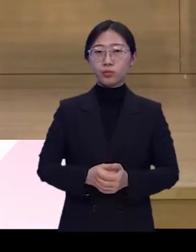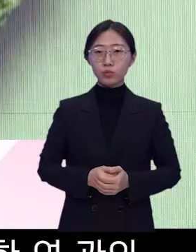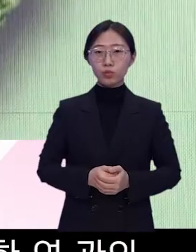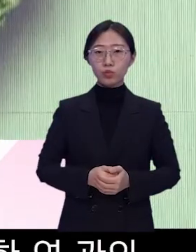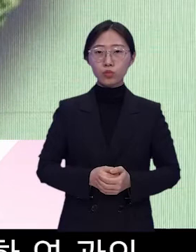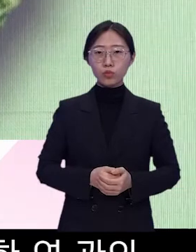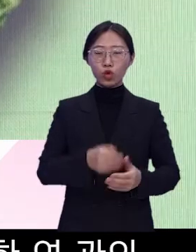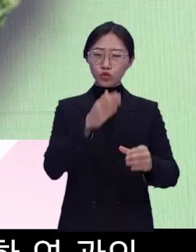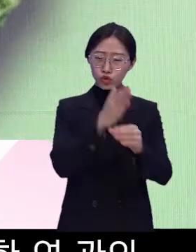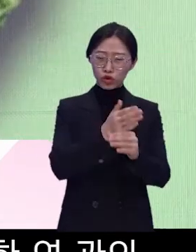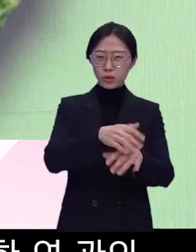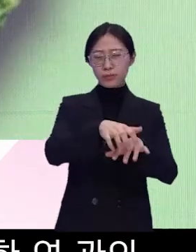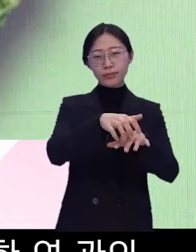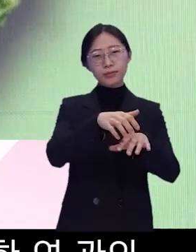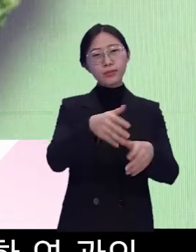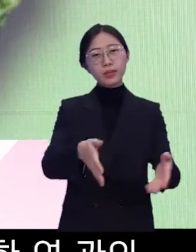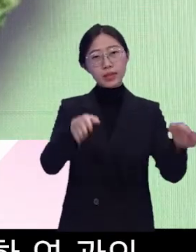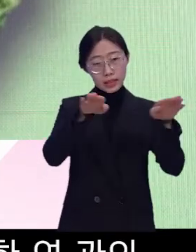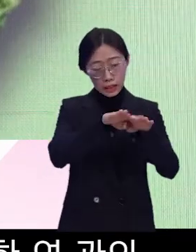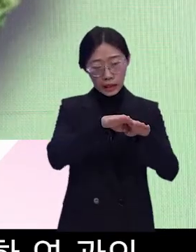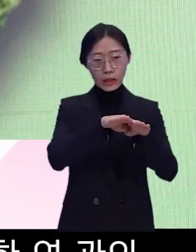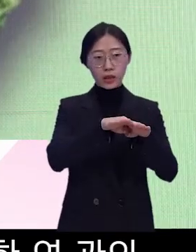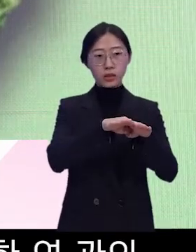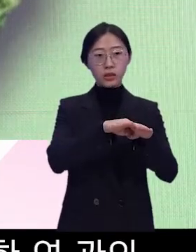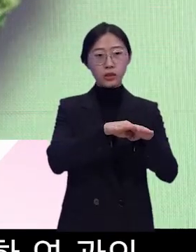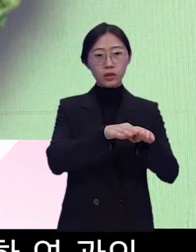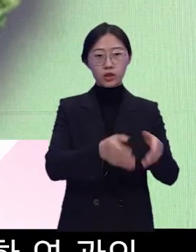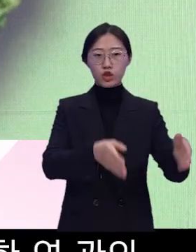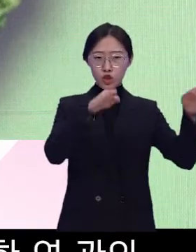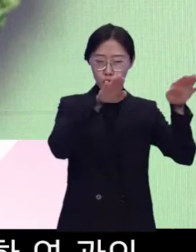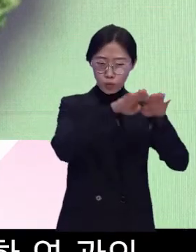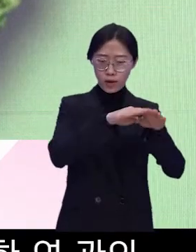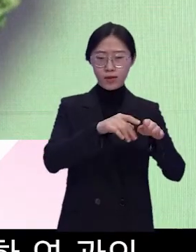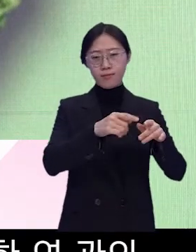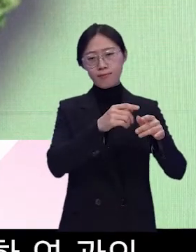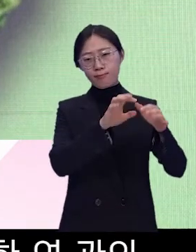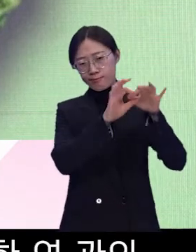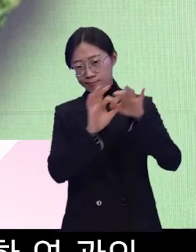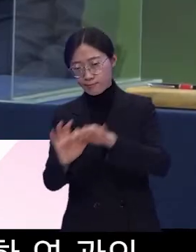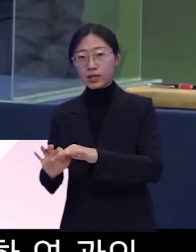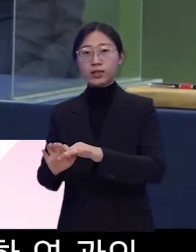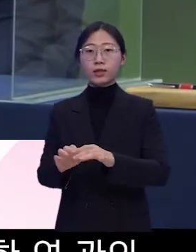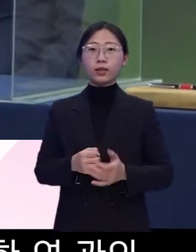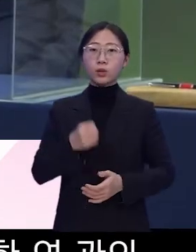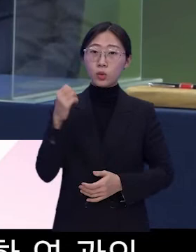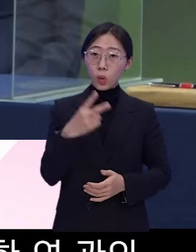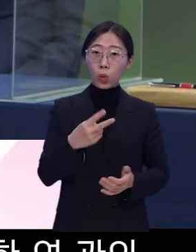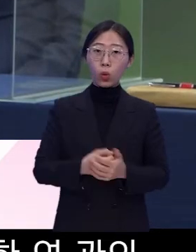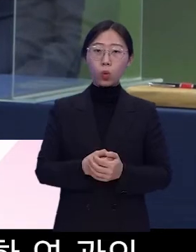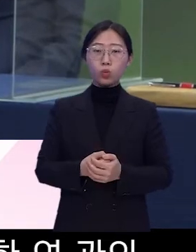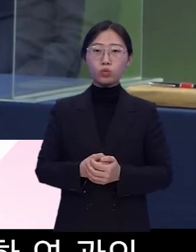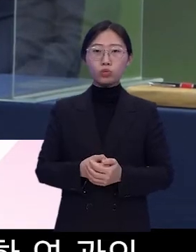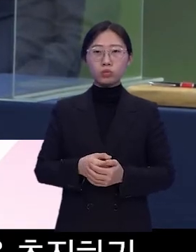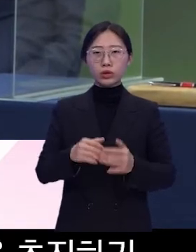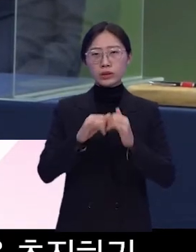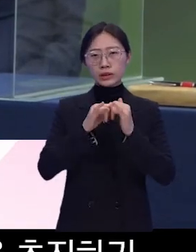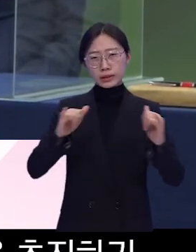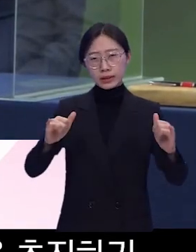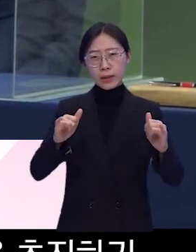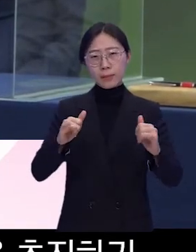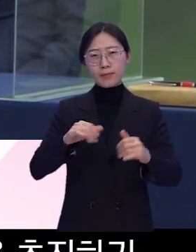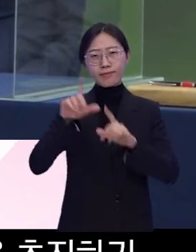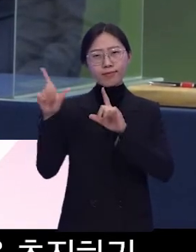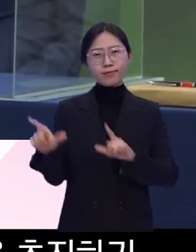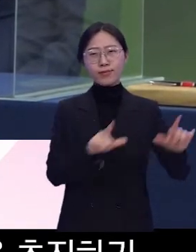열렸습니다. 천안시가 주최한 이번 선언식은 탄소중립 추진 기반을 구축하기 위한 산, 학, 연, 관의